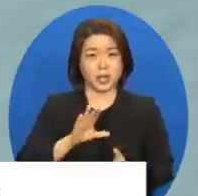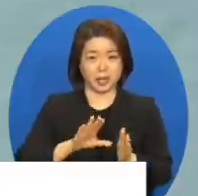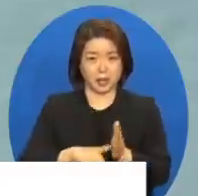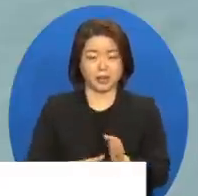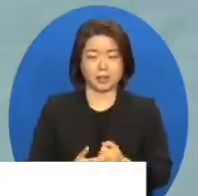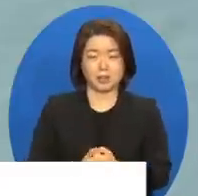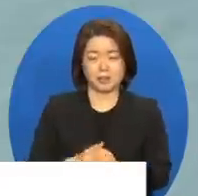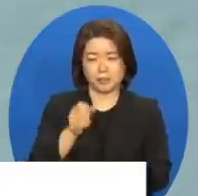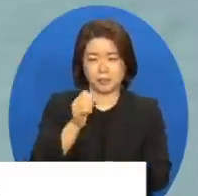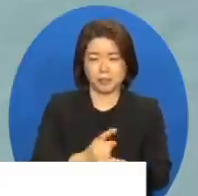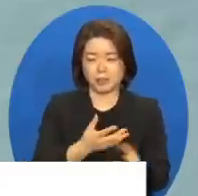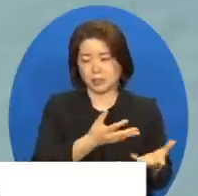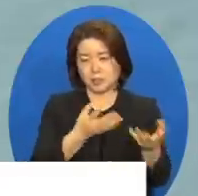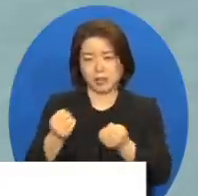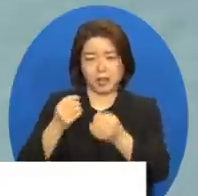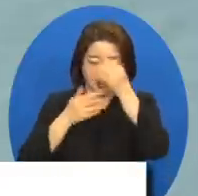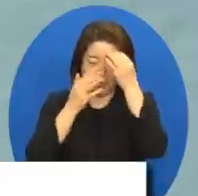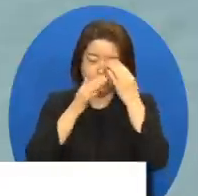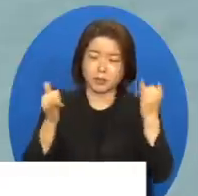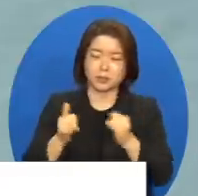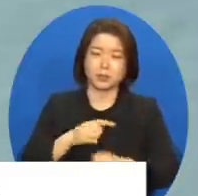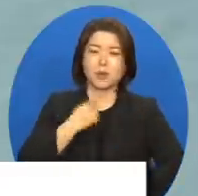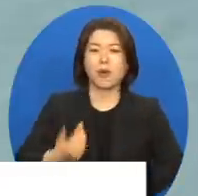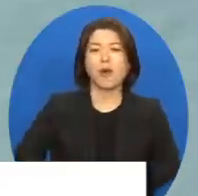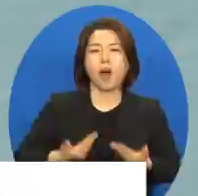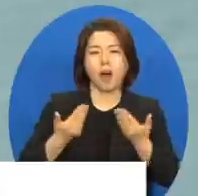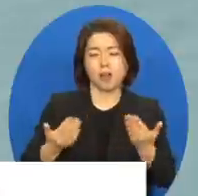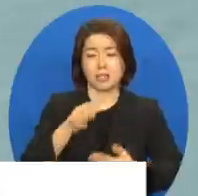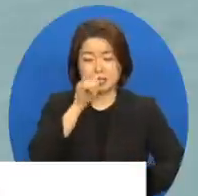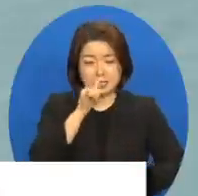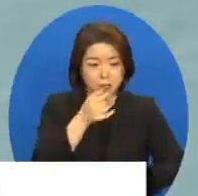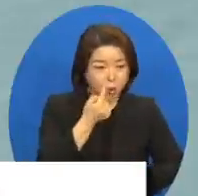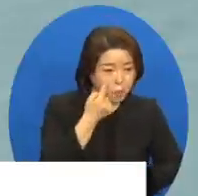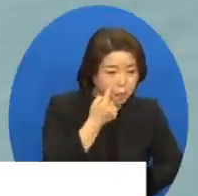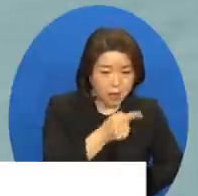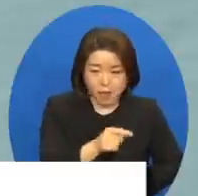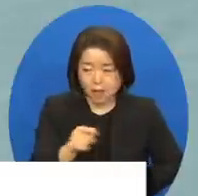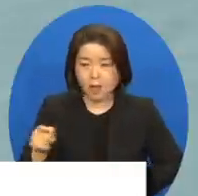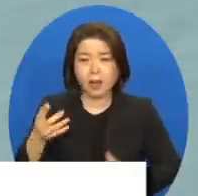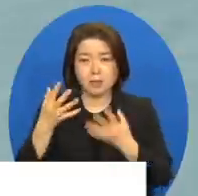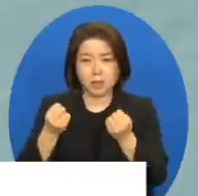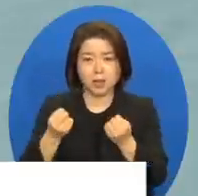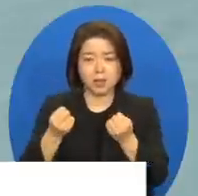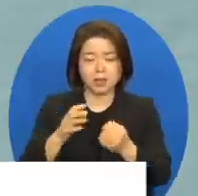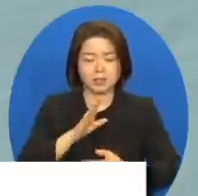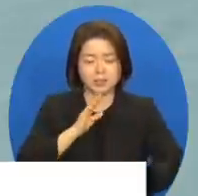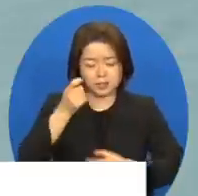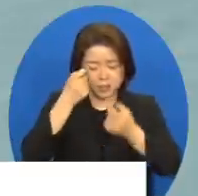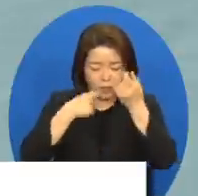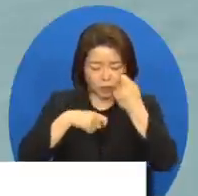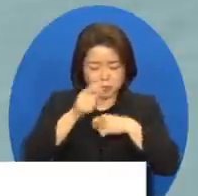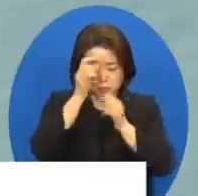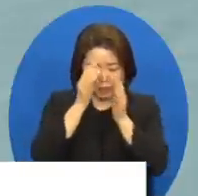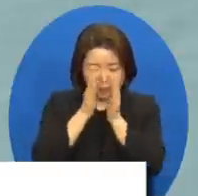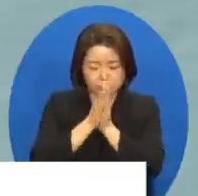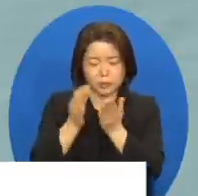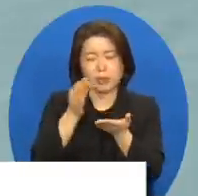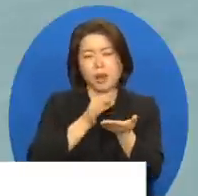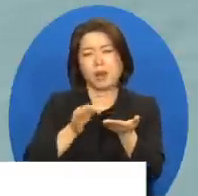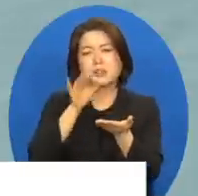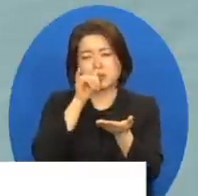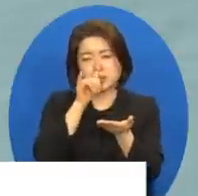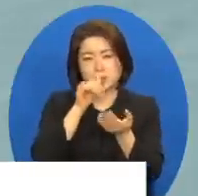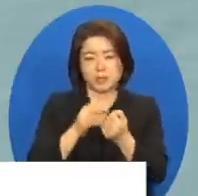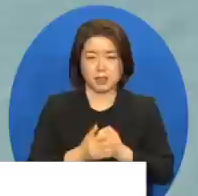너무나 많은 성도들의 헌신이 있는 것을 보았어요. 진짜 눈물의 기도의 헌금이에요.